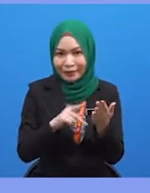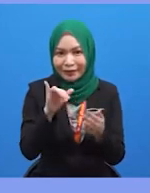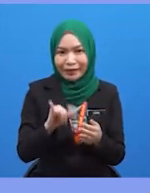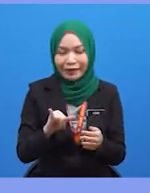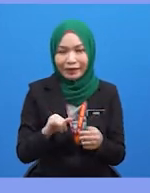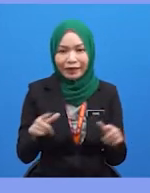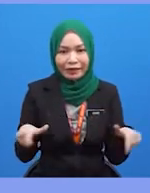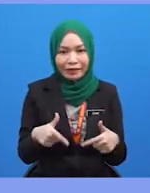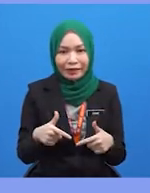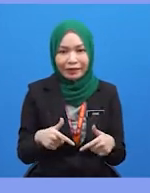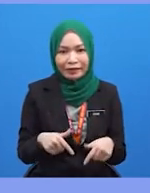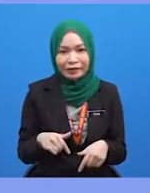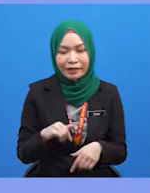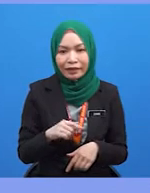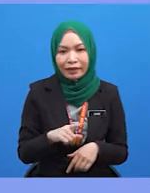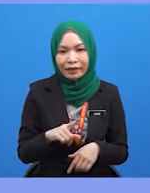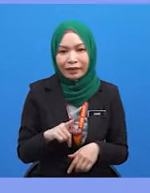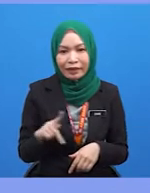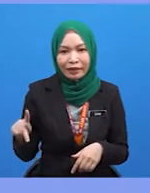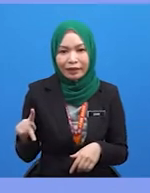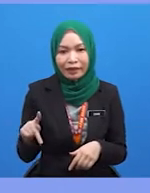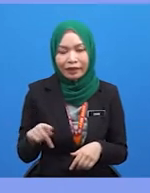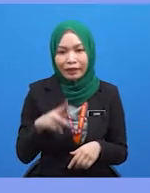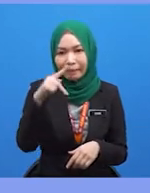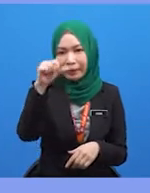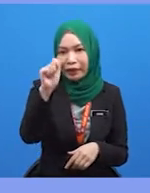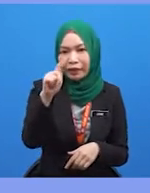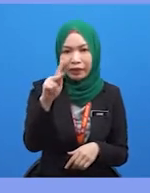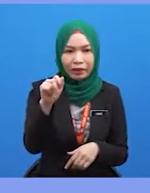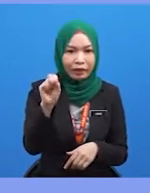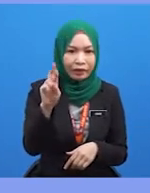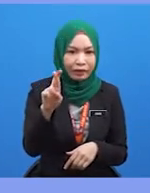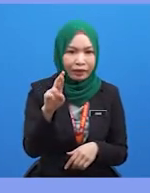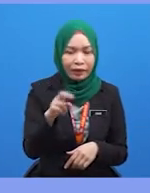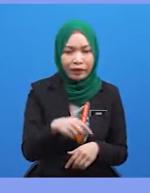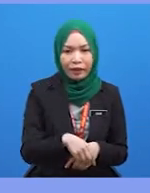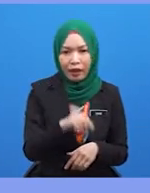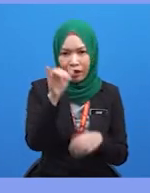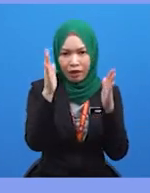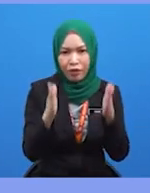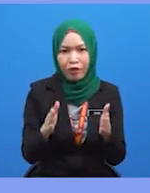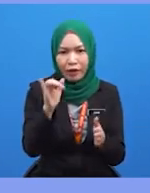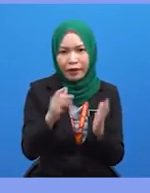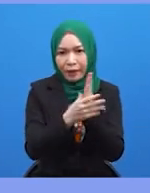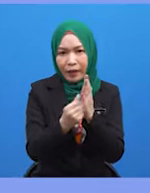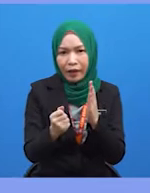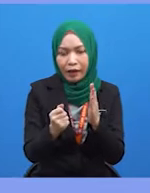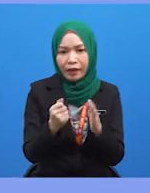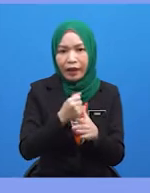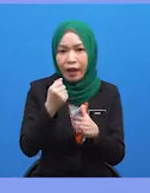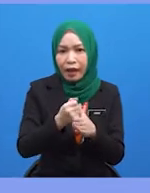penyelidikan yang dijalankan oleh tenaga pakar atau badan tertentu